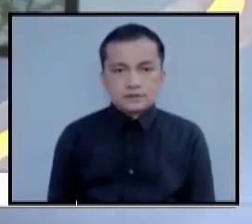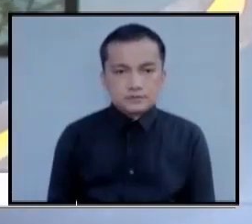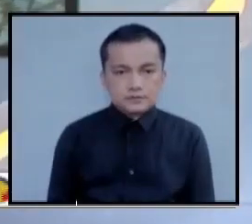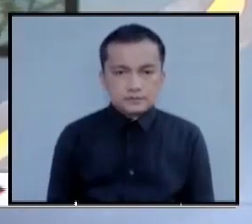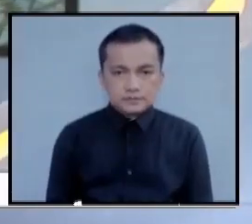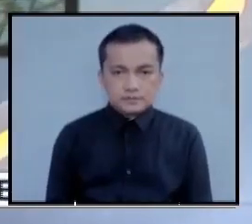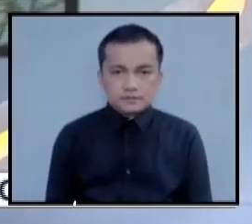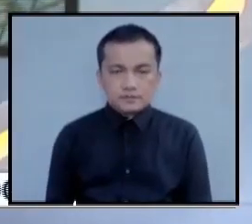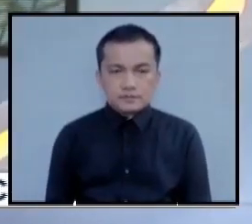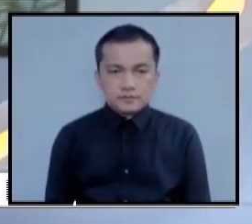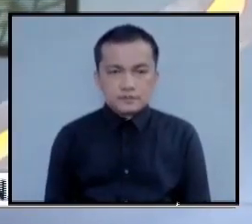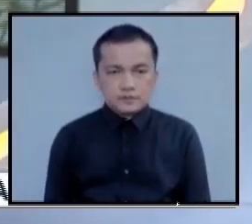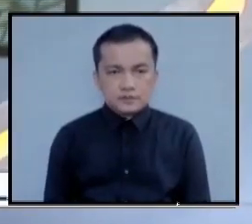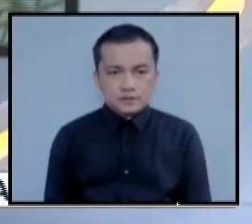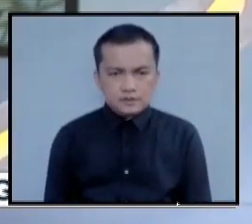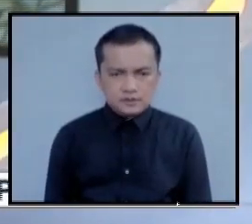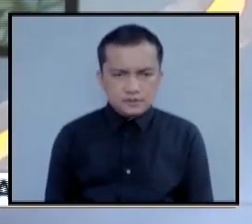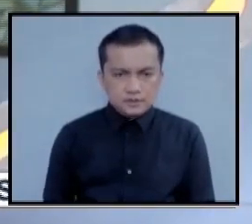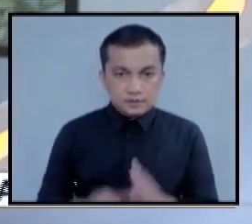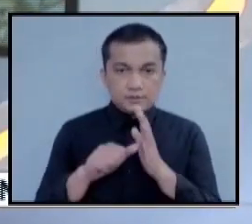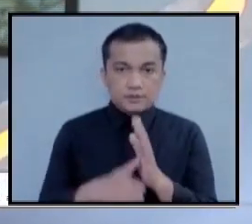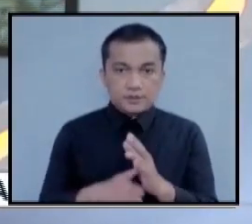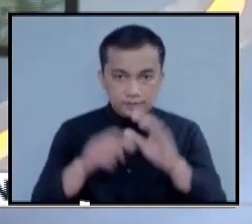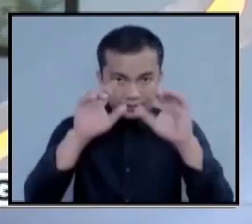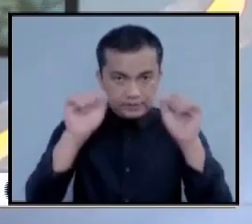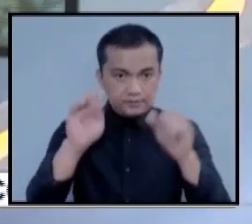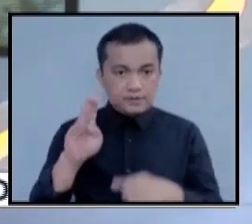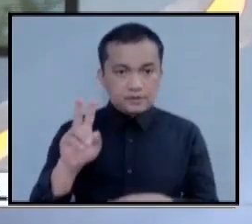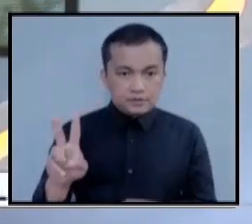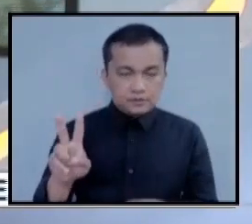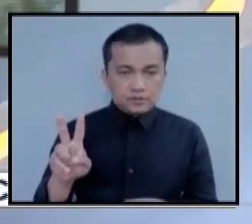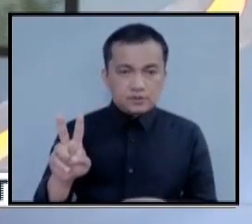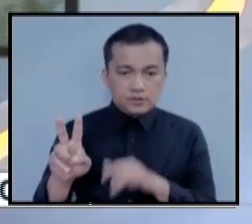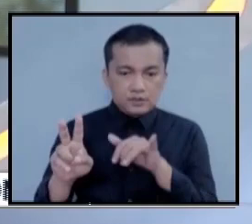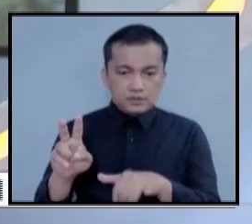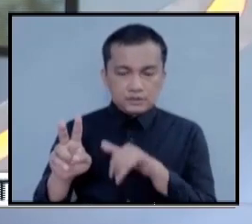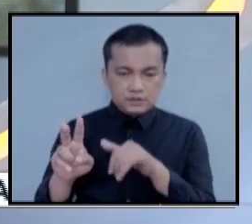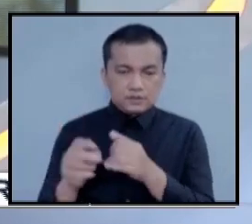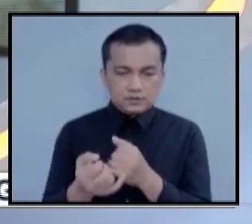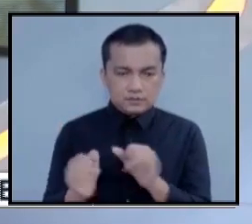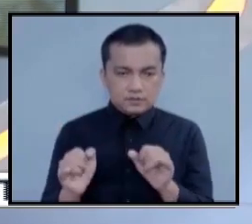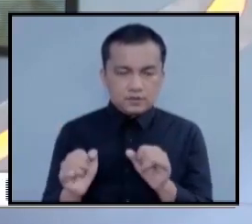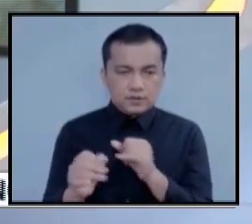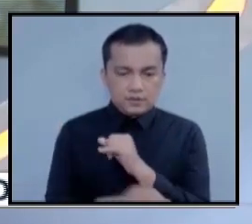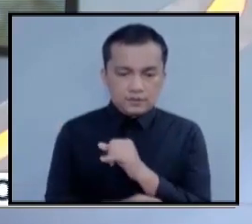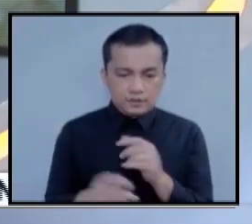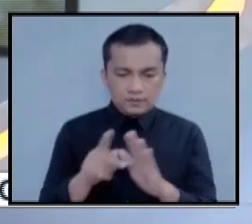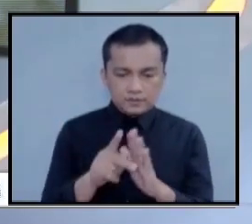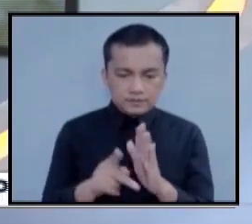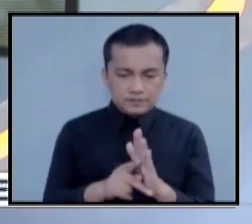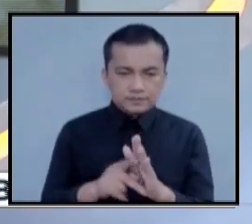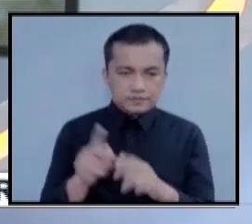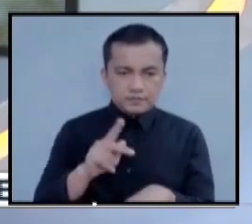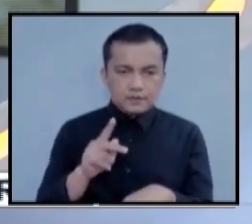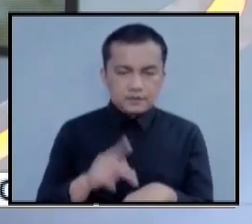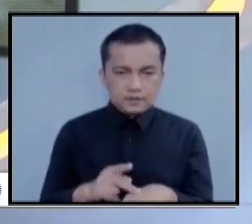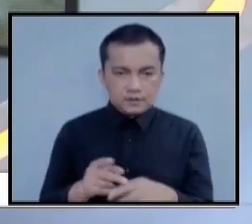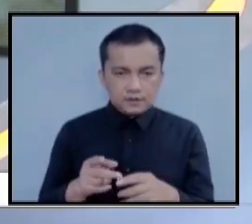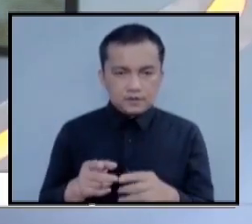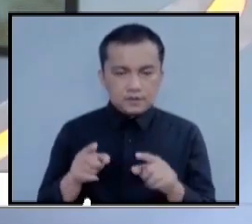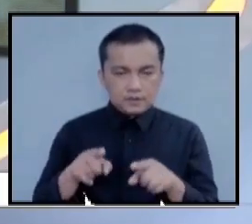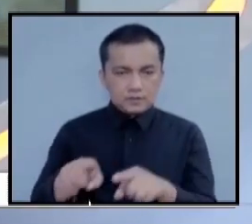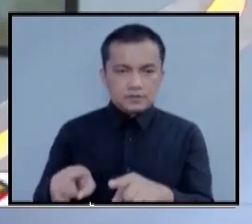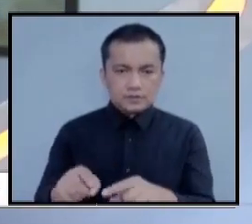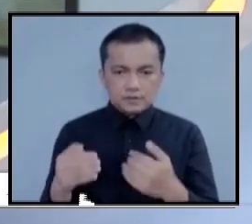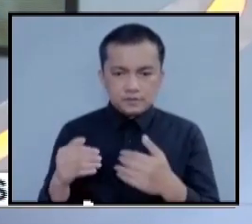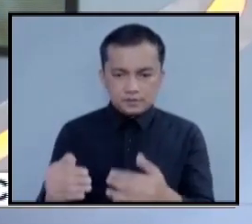Binigyang diin ni Pangulong Ferdinand R. Marcos Jr. na nananatili ang independent foreign policy ng Pilipinas kasabay ng pagsusulong ng